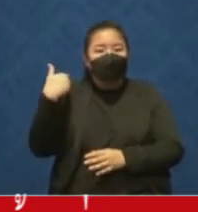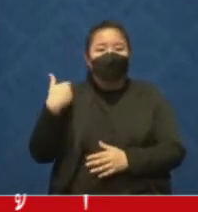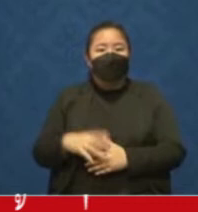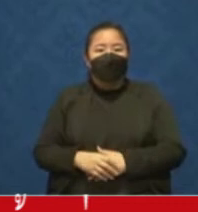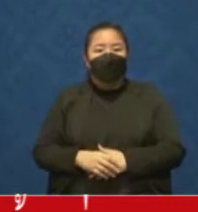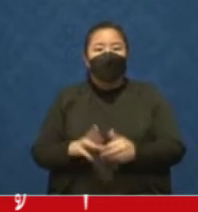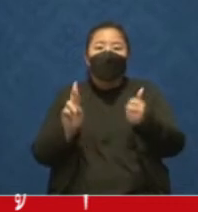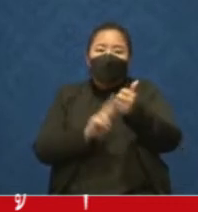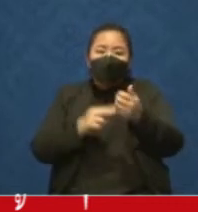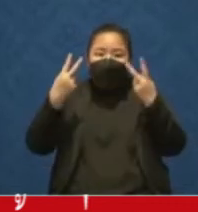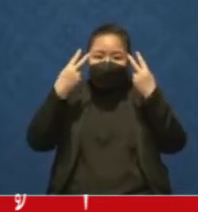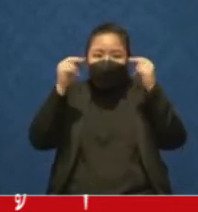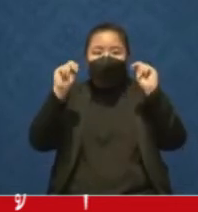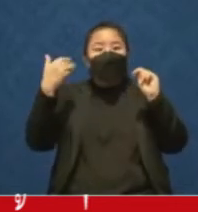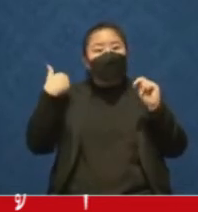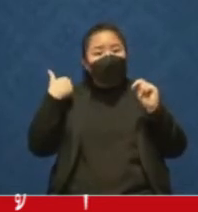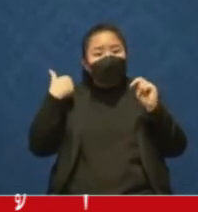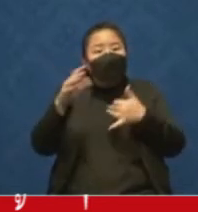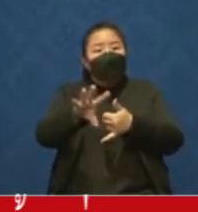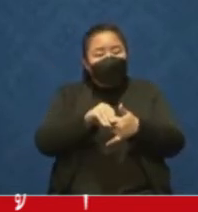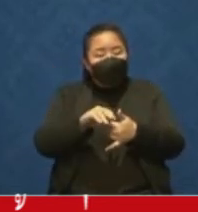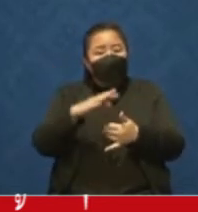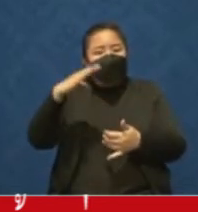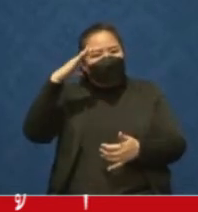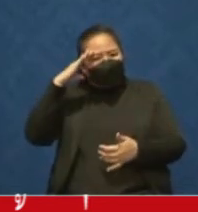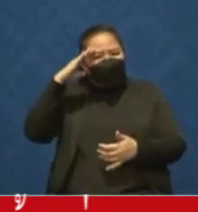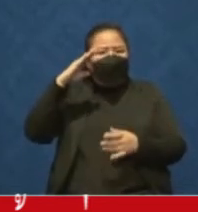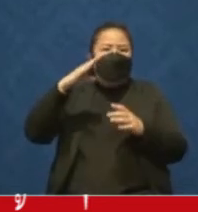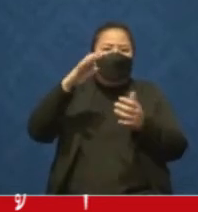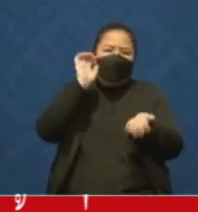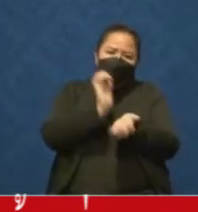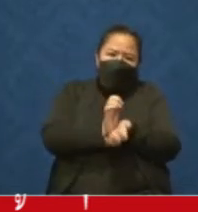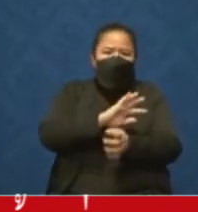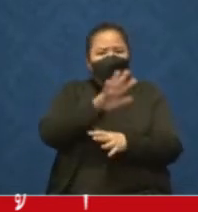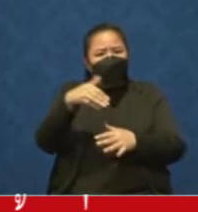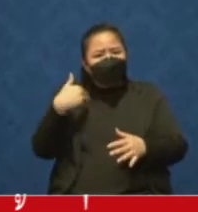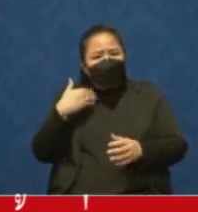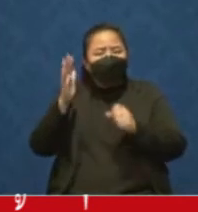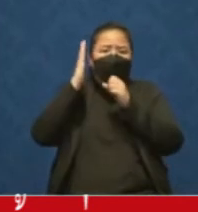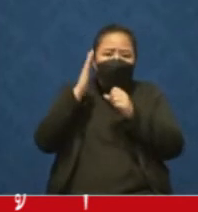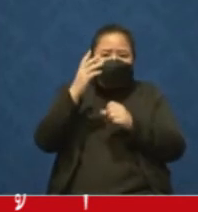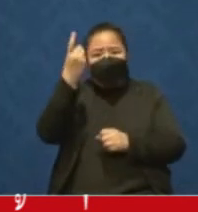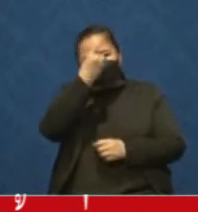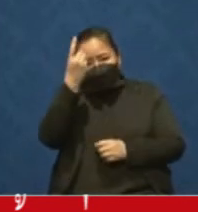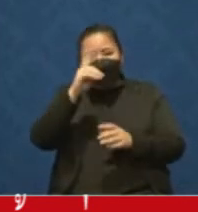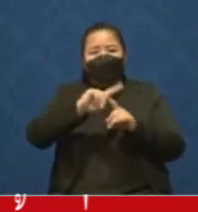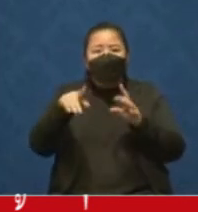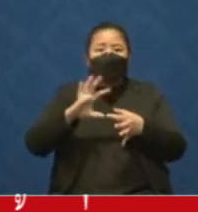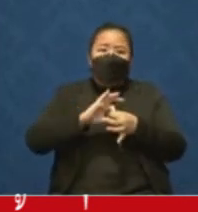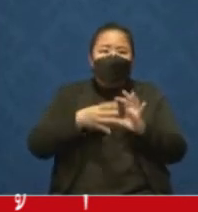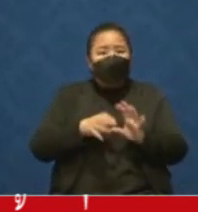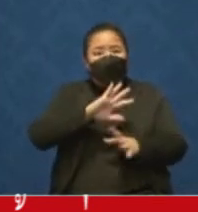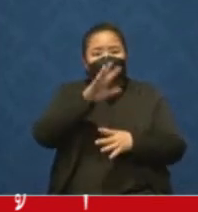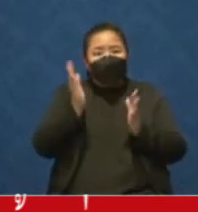กรithmสมricesก็ติดฐาหารตําหั Himselfในกองสื่อมนชนนัแ landscaนมืองนักิลา